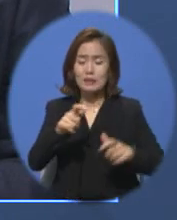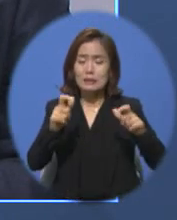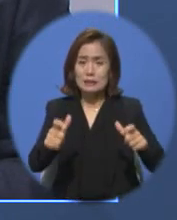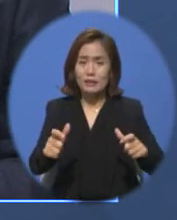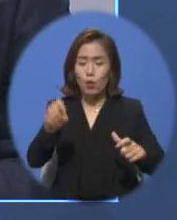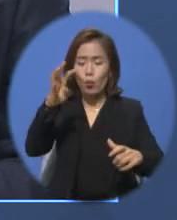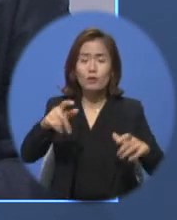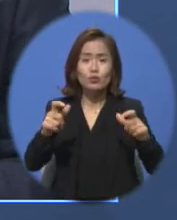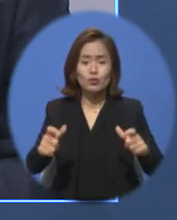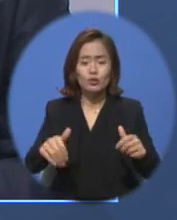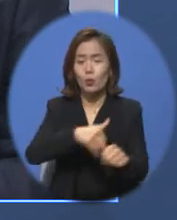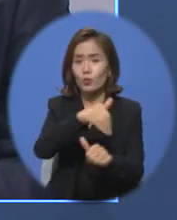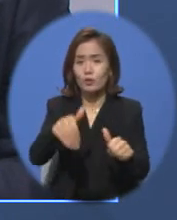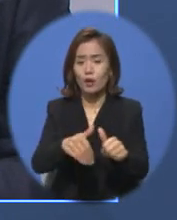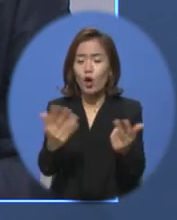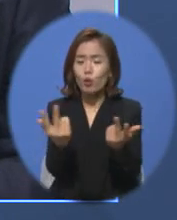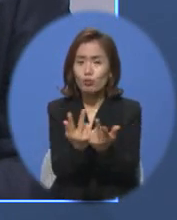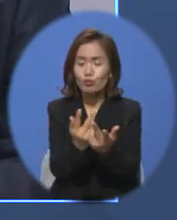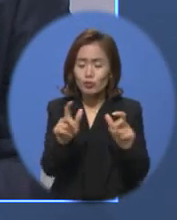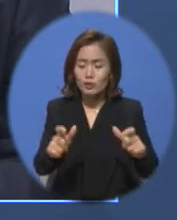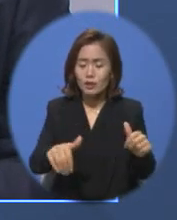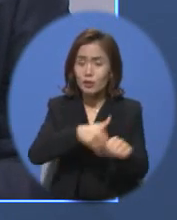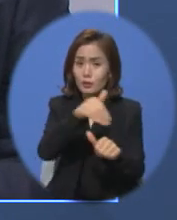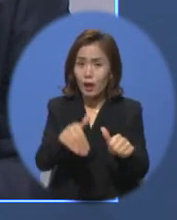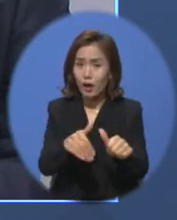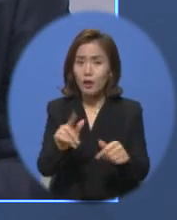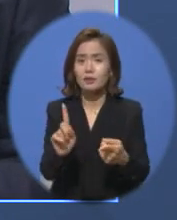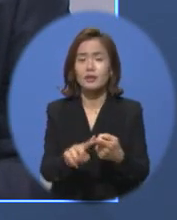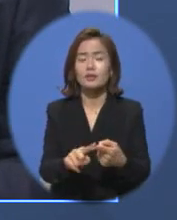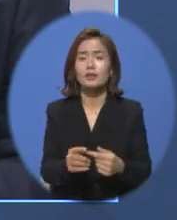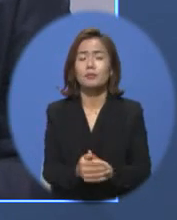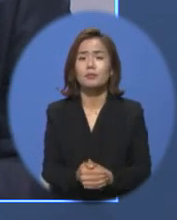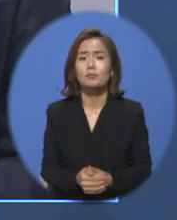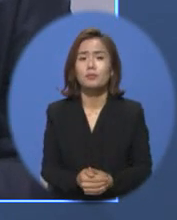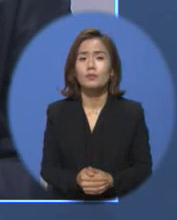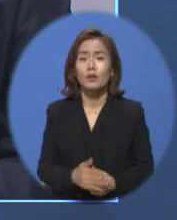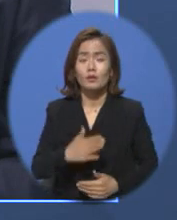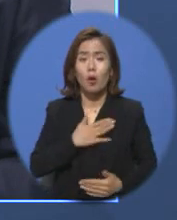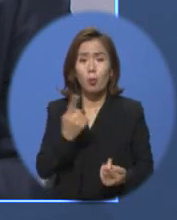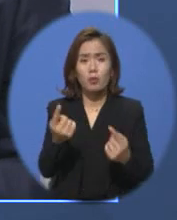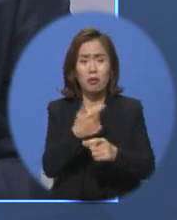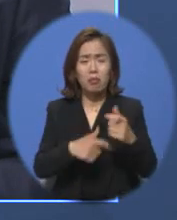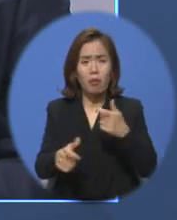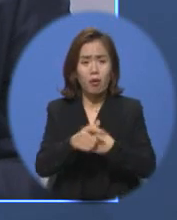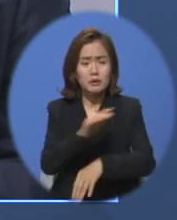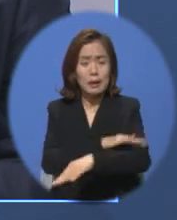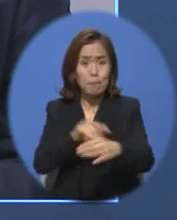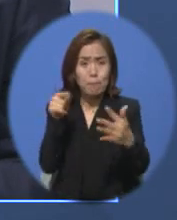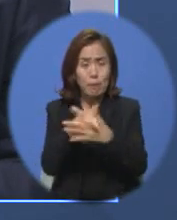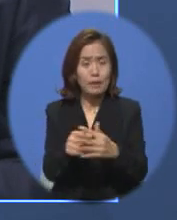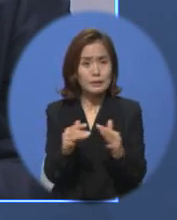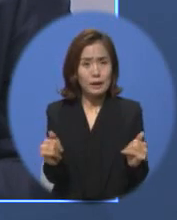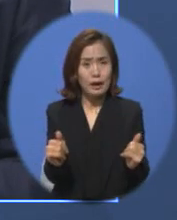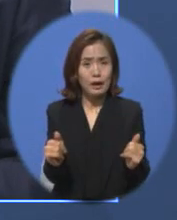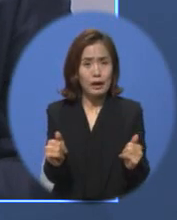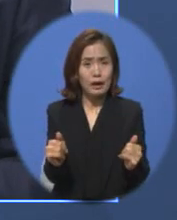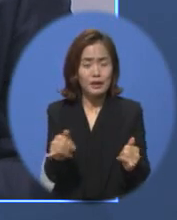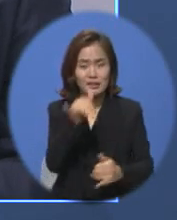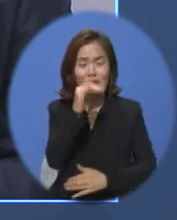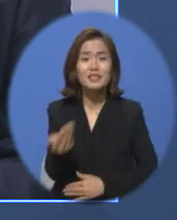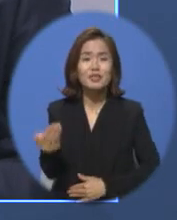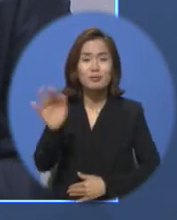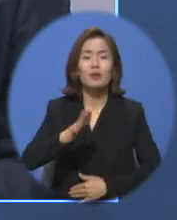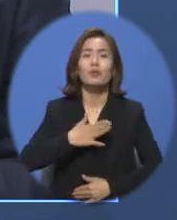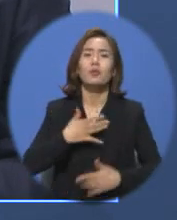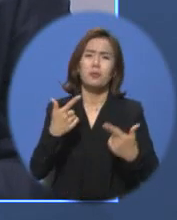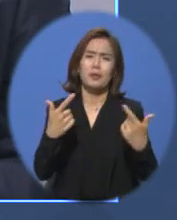. 광주지역과북구 지역에대해서는저보다 더잘아는분들이